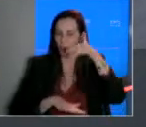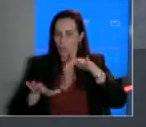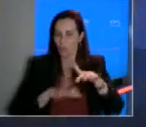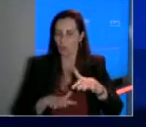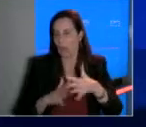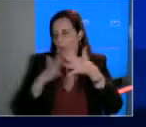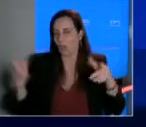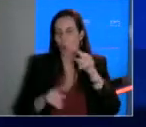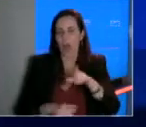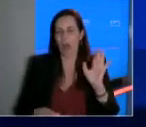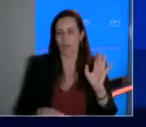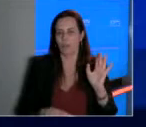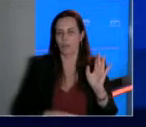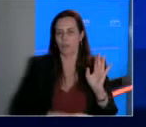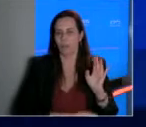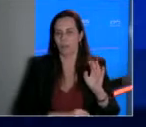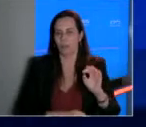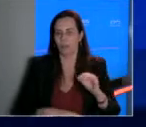ממשלה גדול עליו,